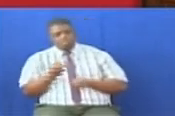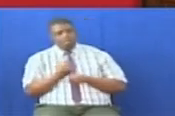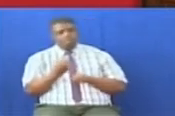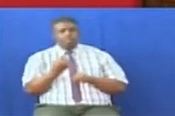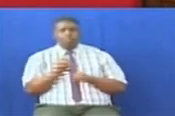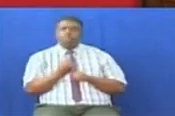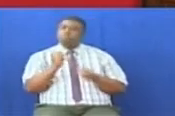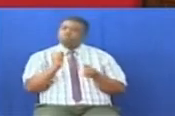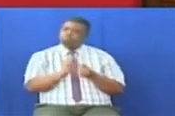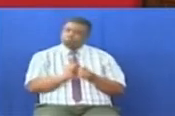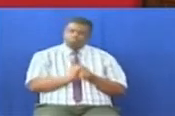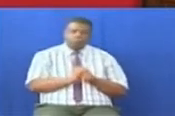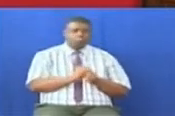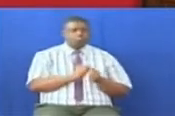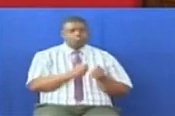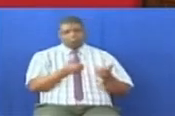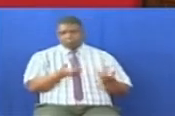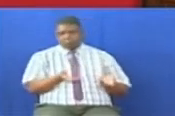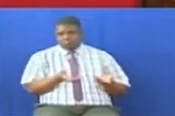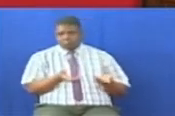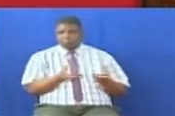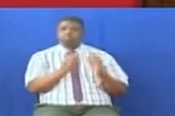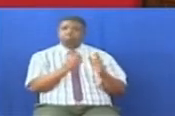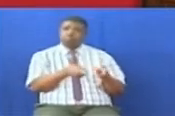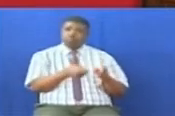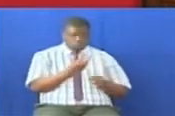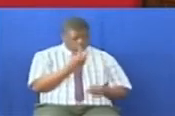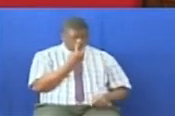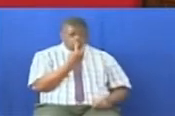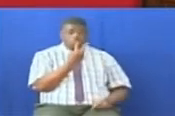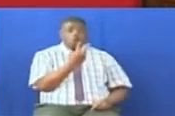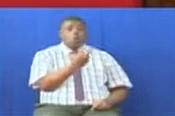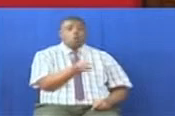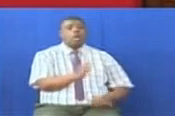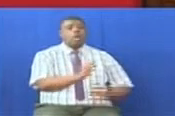sitahitaji kuyarudia. Mambo hayo yanaonekana kwa macho.